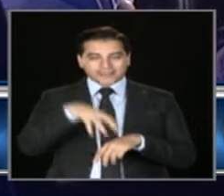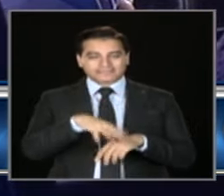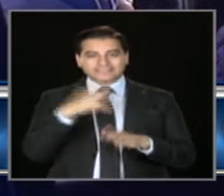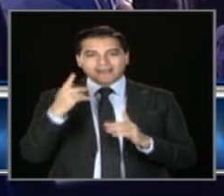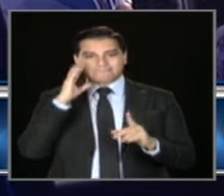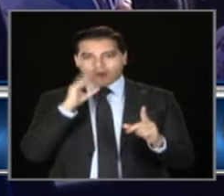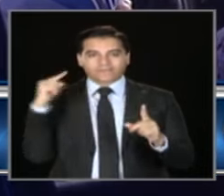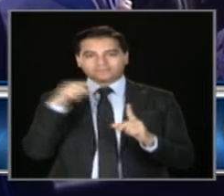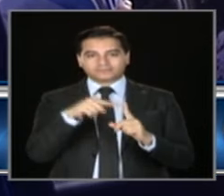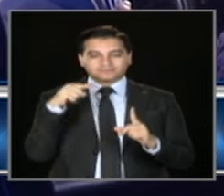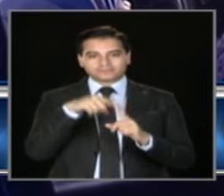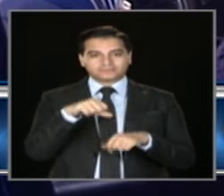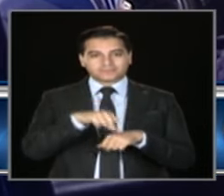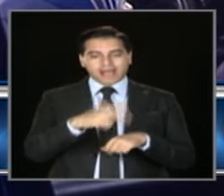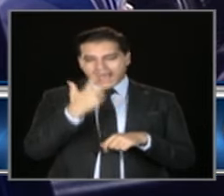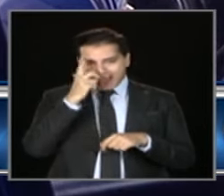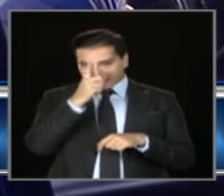مدينه عريقه